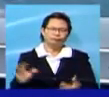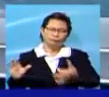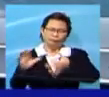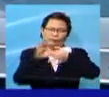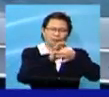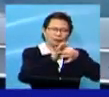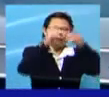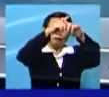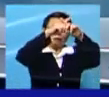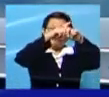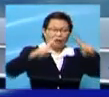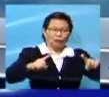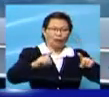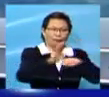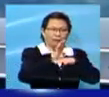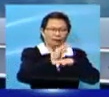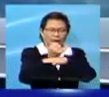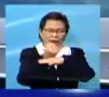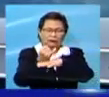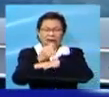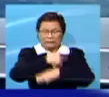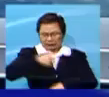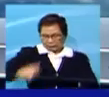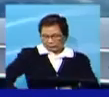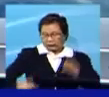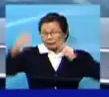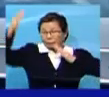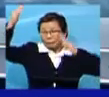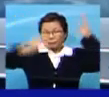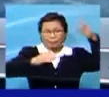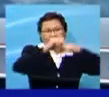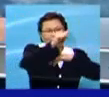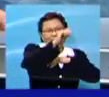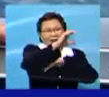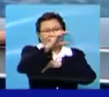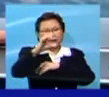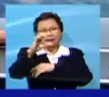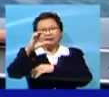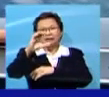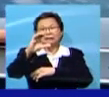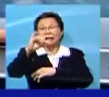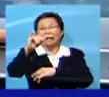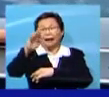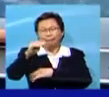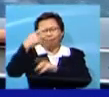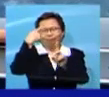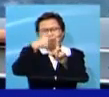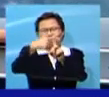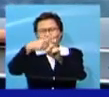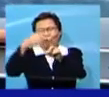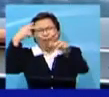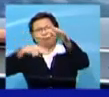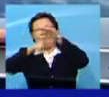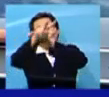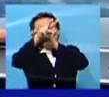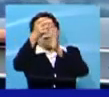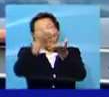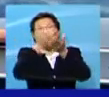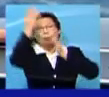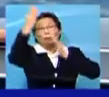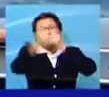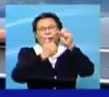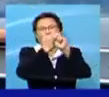Gabungan Dewan Perniagaan dan Perindustrian China Malaysia, ACCCIM, optimis dengan prospek ekonomi negara bagi